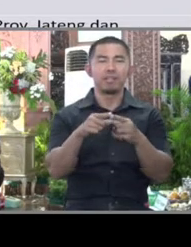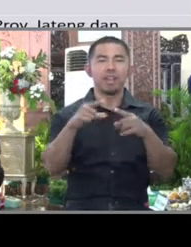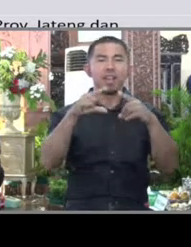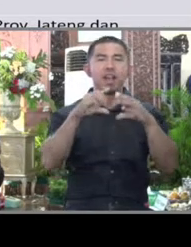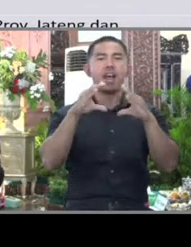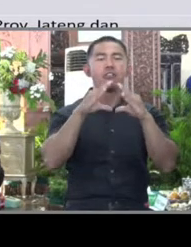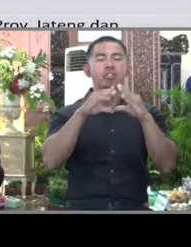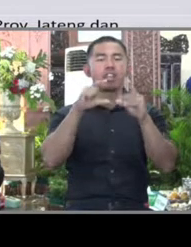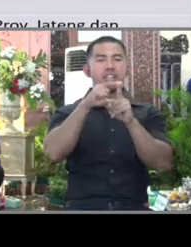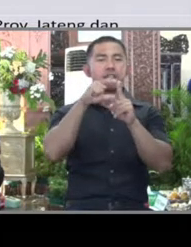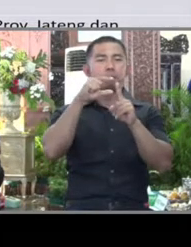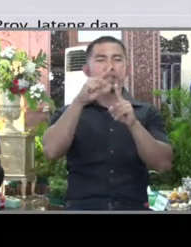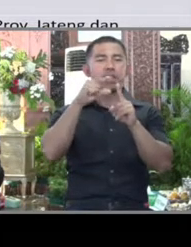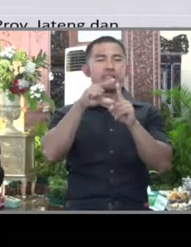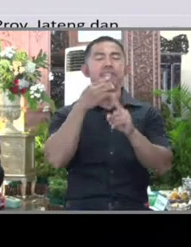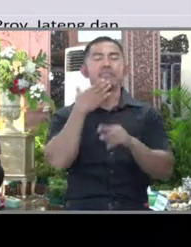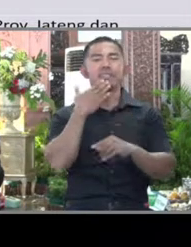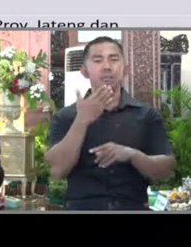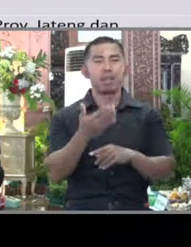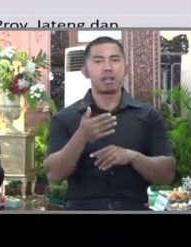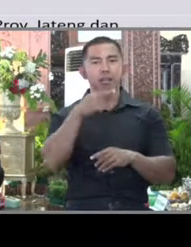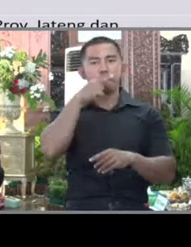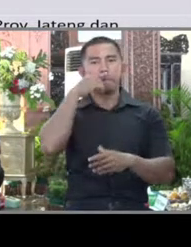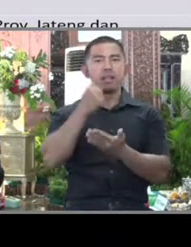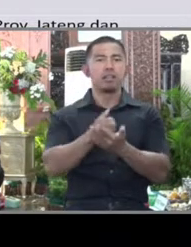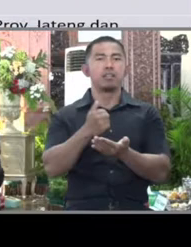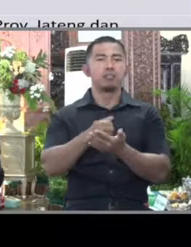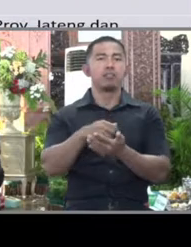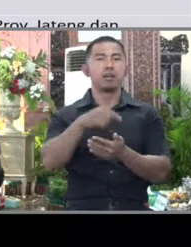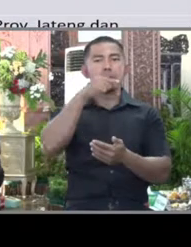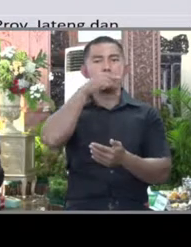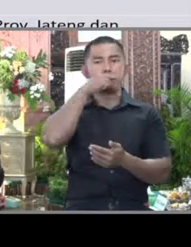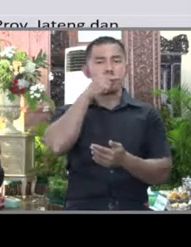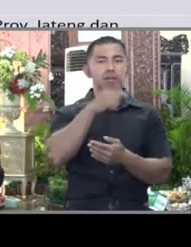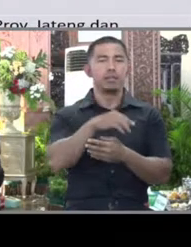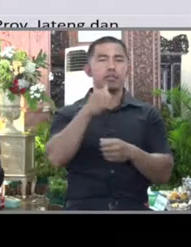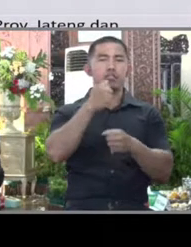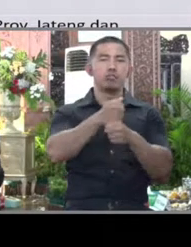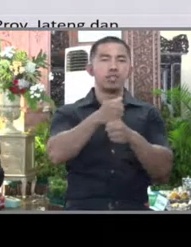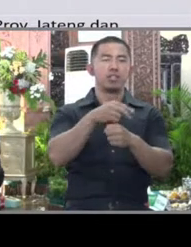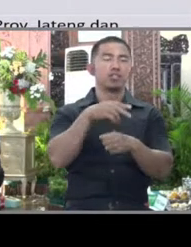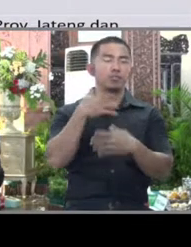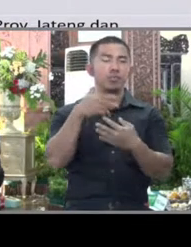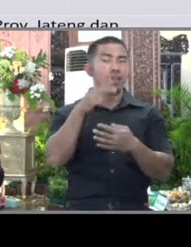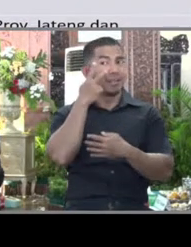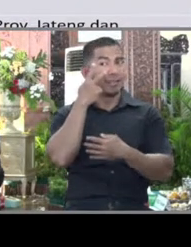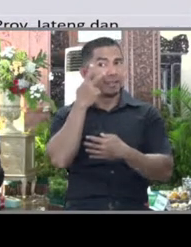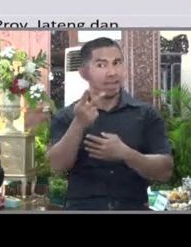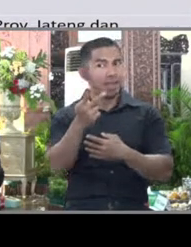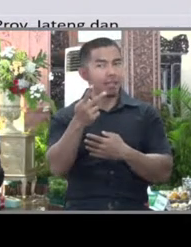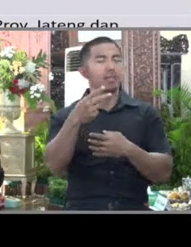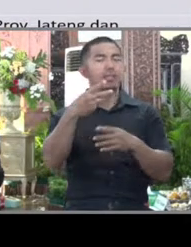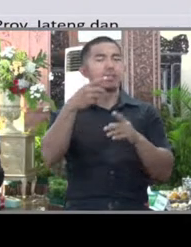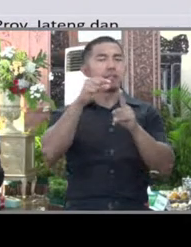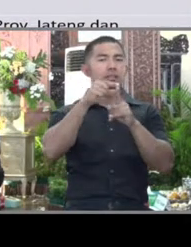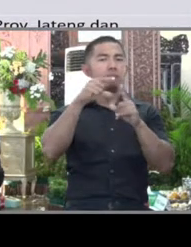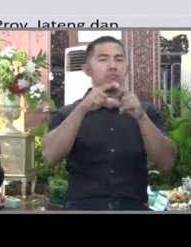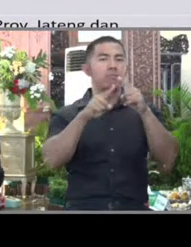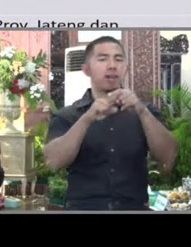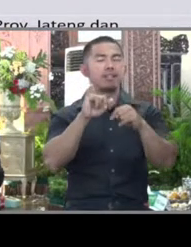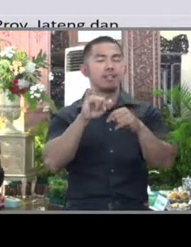di sana tancapkan terima kasih pak ketua Pak pimpinan Pak gubernur yang telah memperhatikan Pemerintah Kabupaten Pati kalau